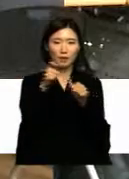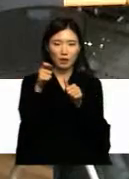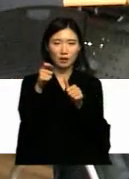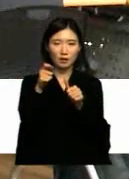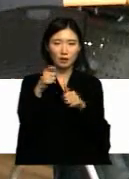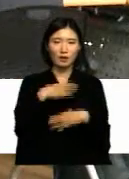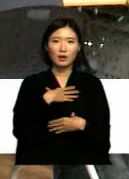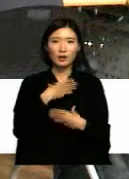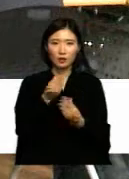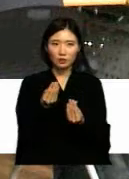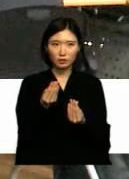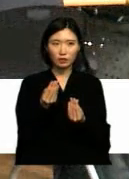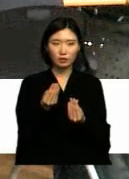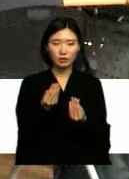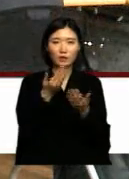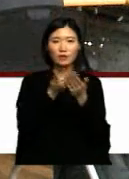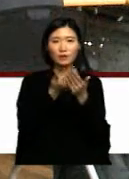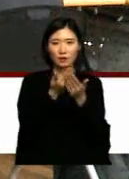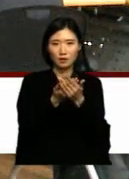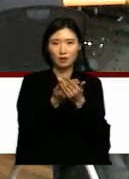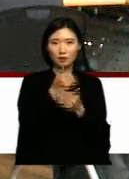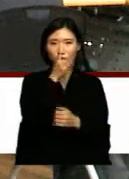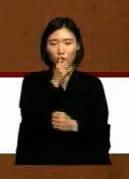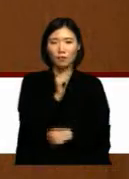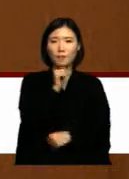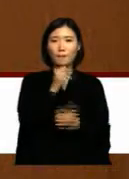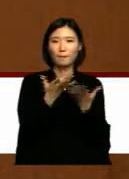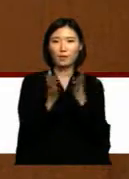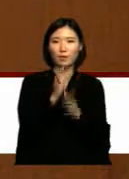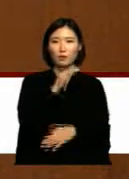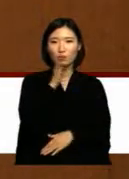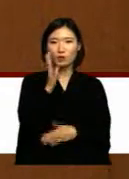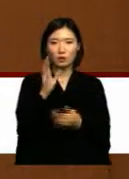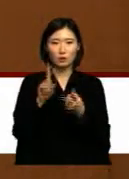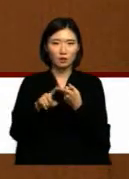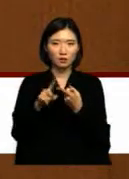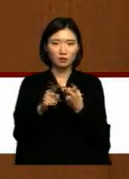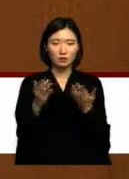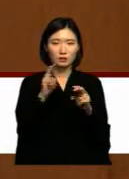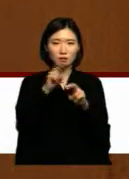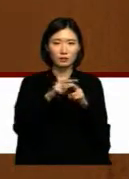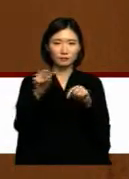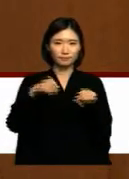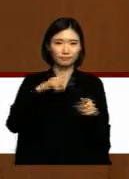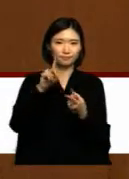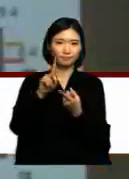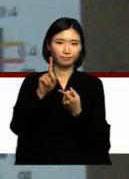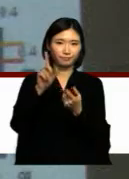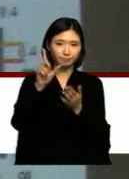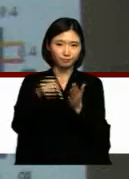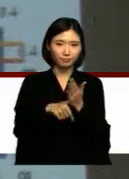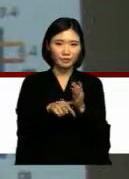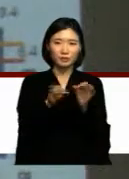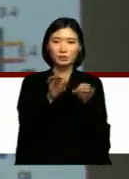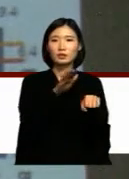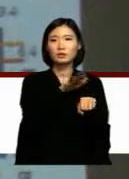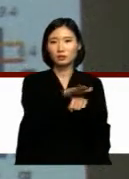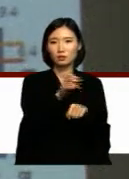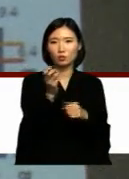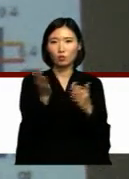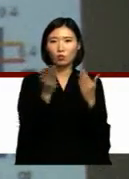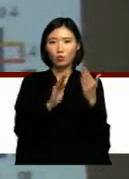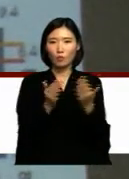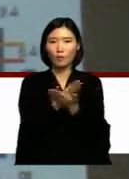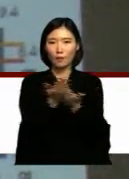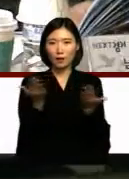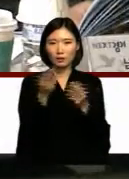좀 시켜달라는 제안도 있었고요. 저소득 어르신에 대해서 일자리 정책을 할때 시장형 일자리와 공공형